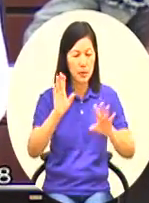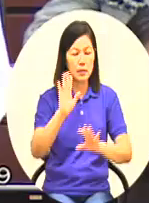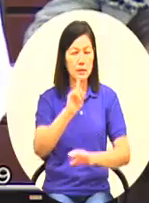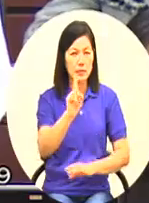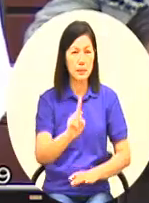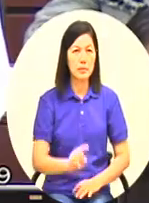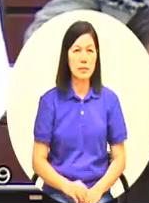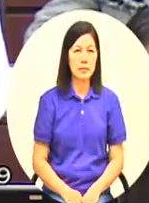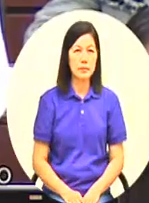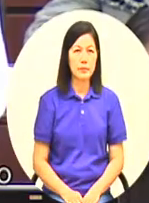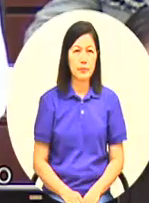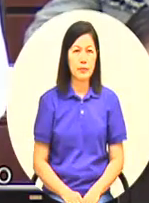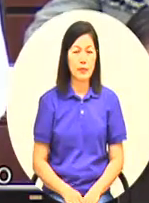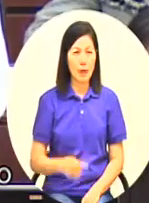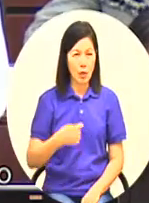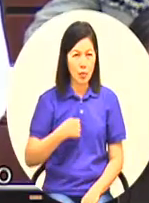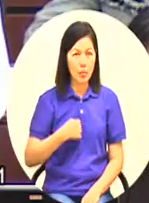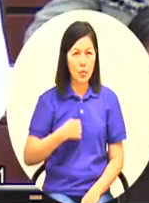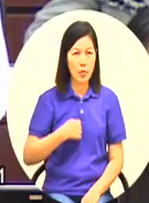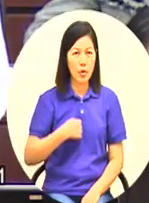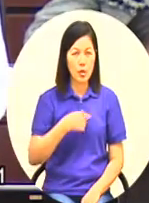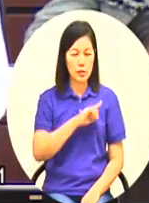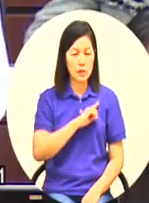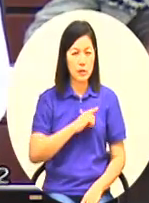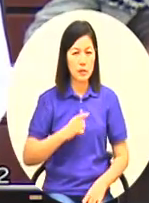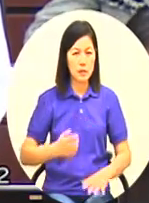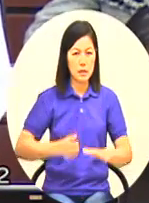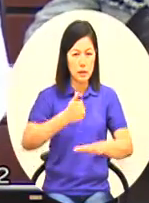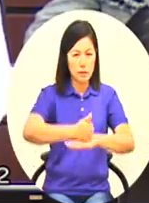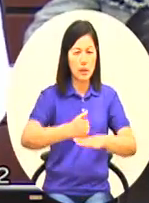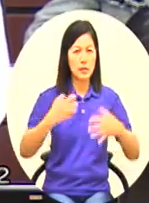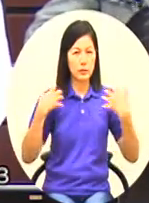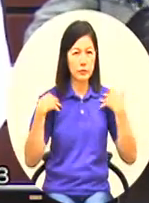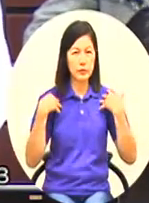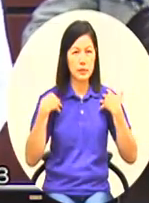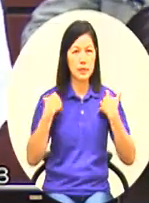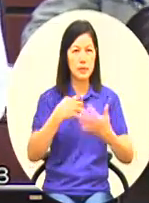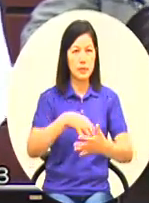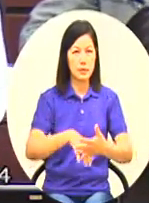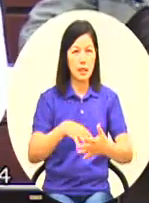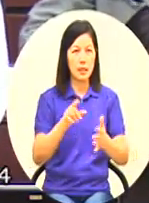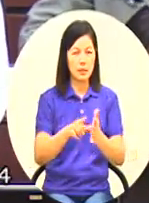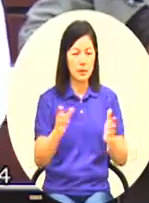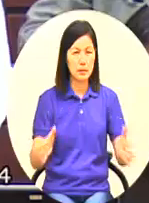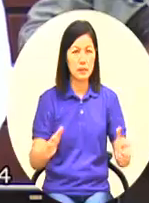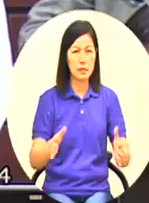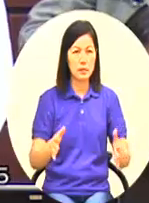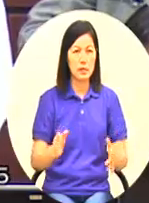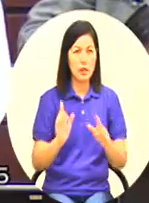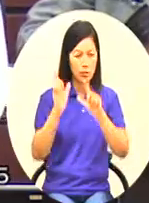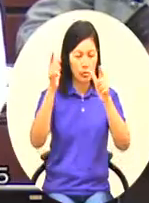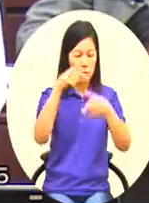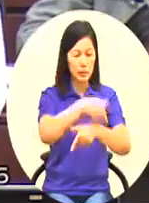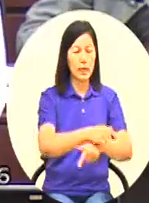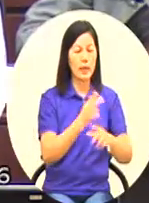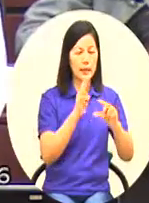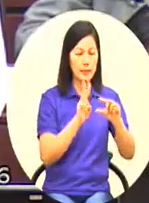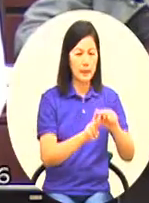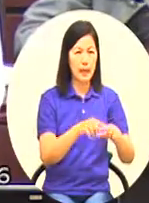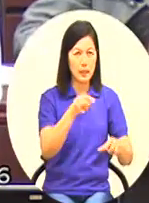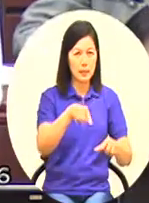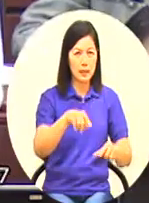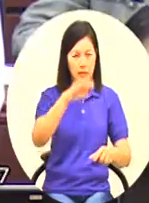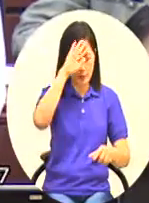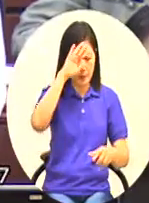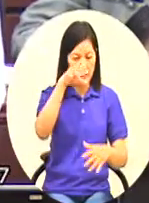讲，就是讲。伫我认为内底，规个东南亚拢总是疫区啦吼，但是即句话吼，